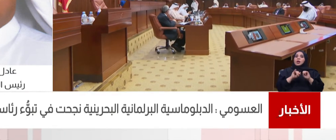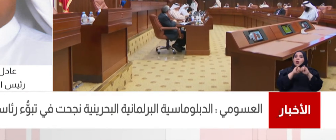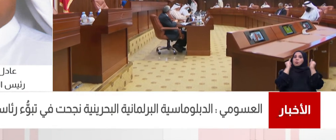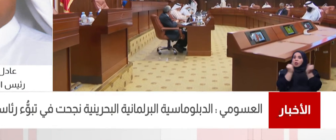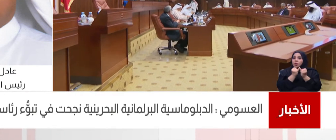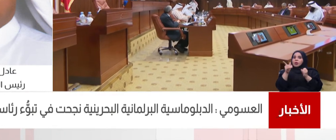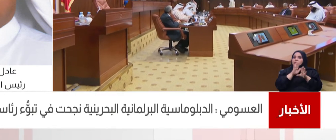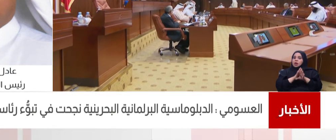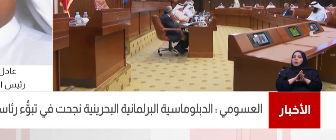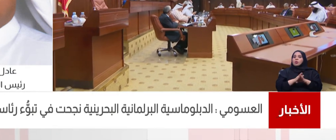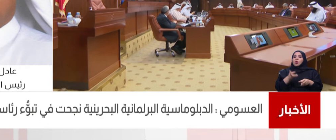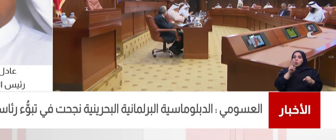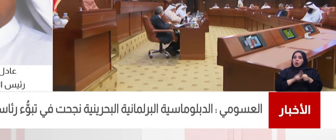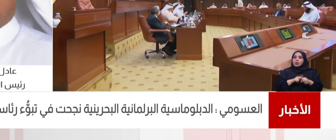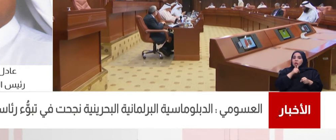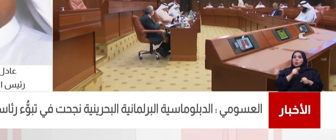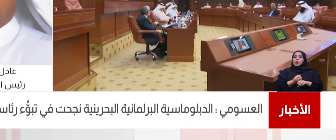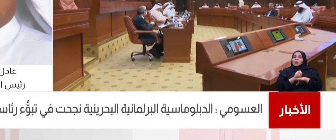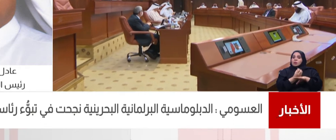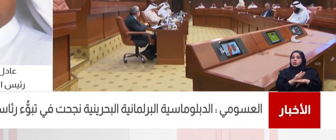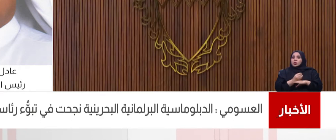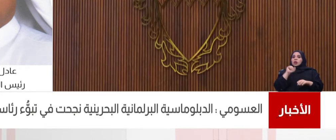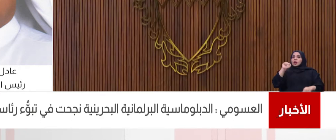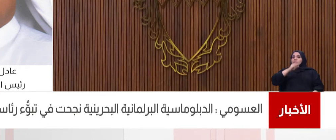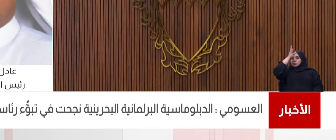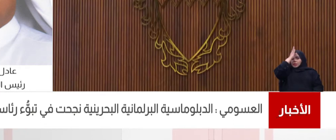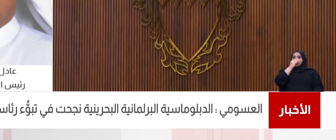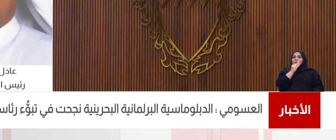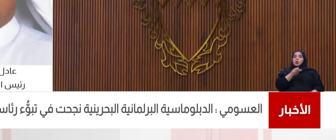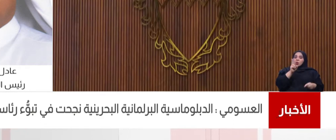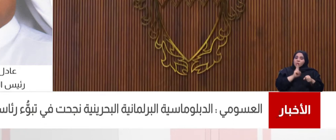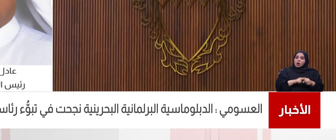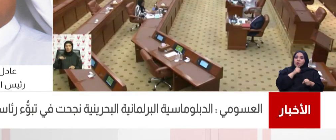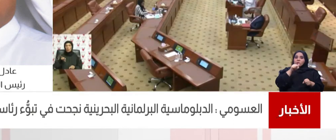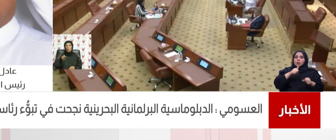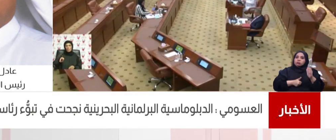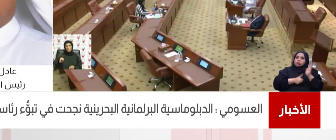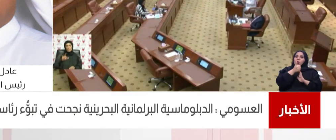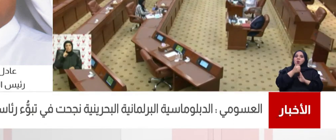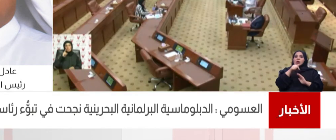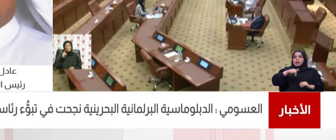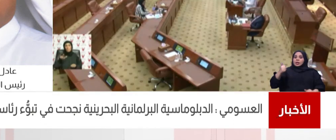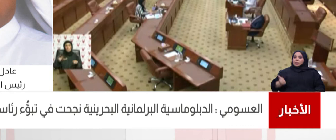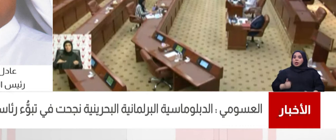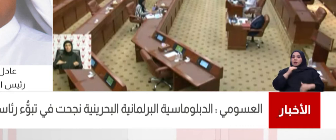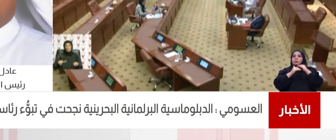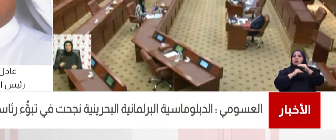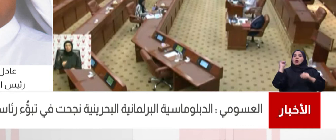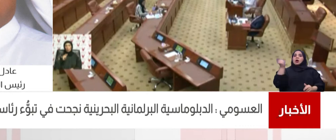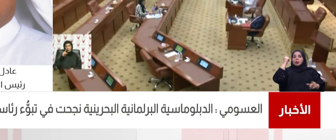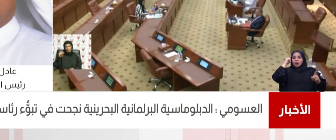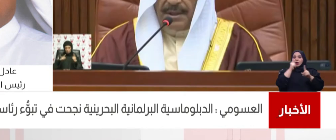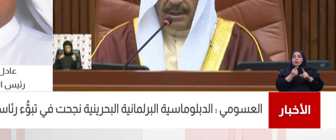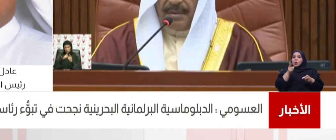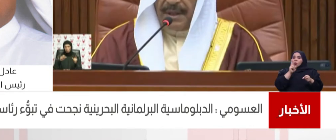لجلالة الملك. وقد نالت البحرين العديد من المراكز على المستوى الدولي لتثبت الدبلوماسية البرلمانية البحرينية